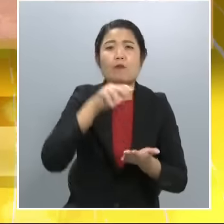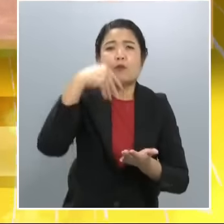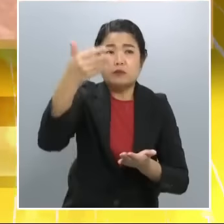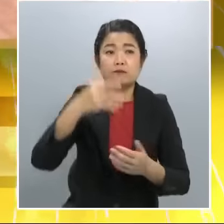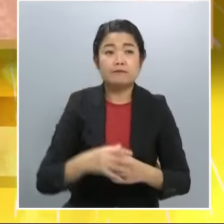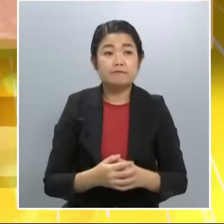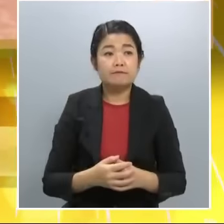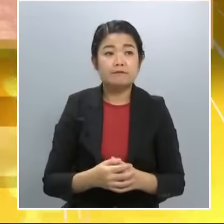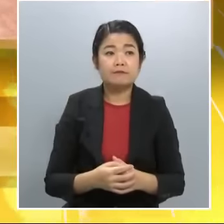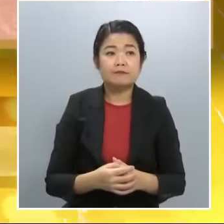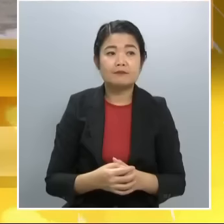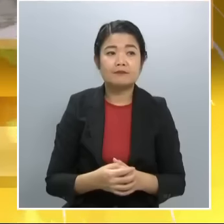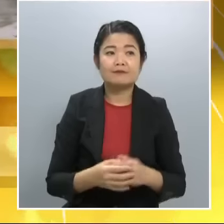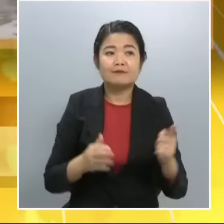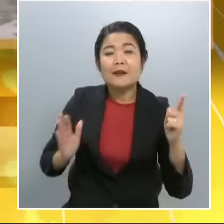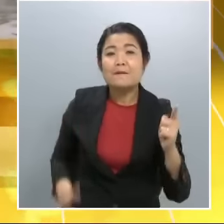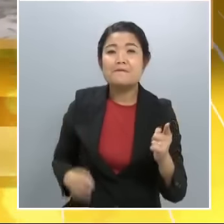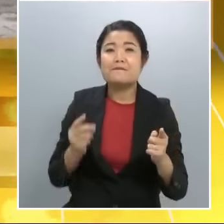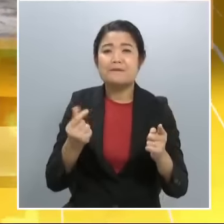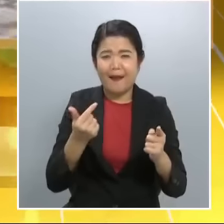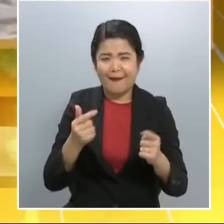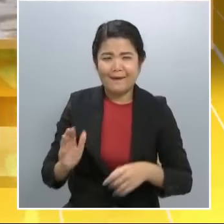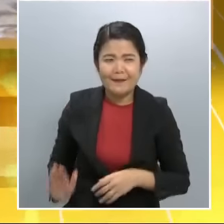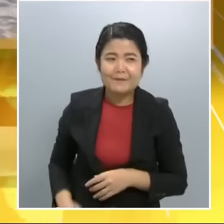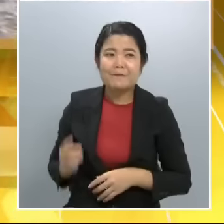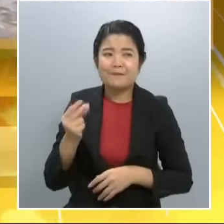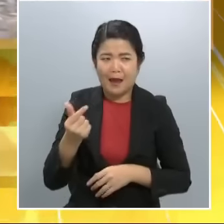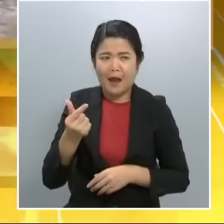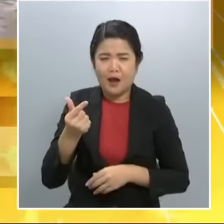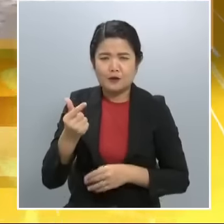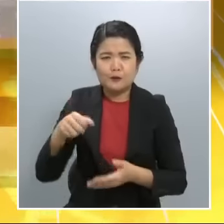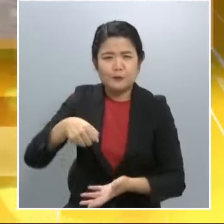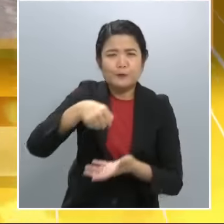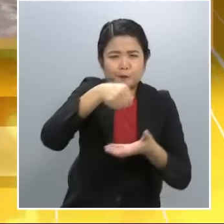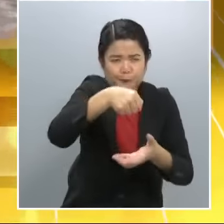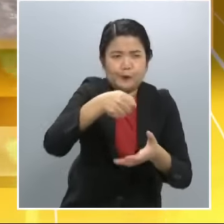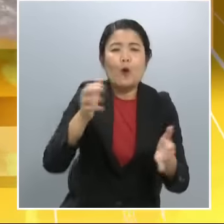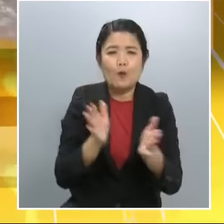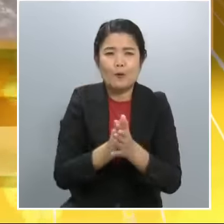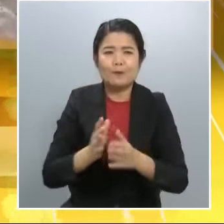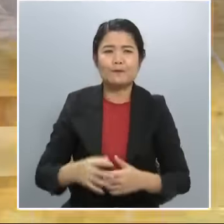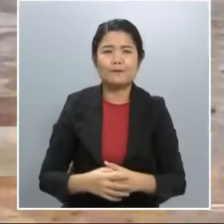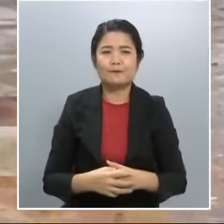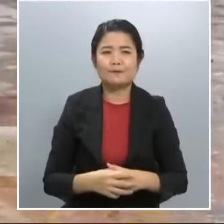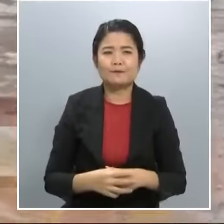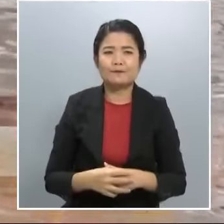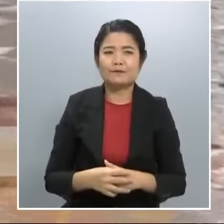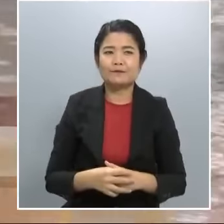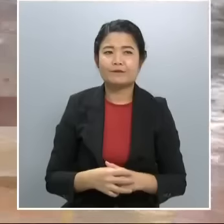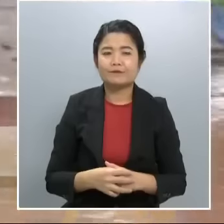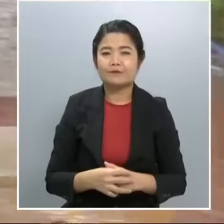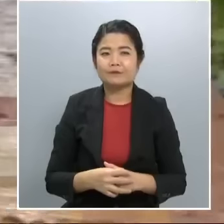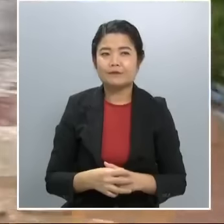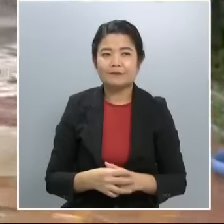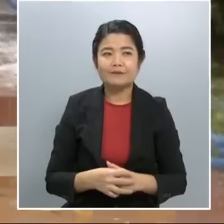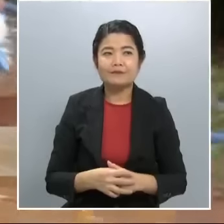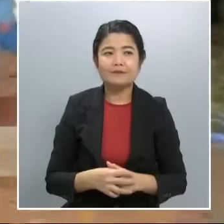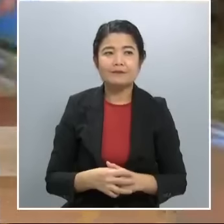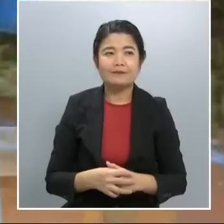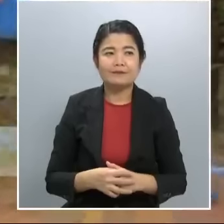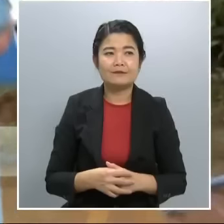นี่อะไรว่าจะอยู่ด้วยอีกจุดนึงกู้